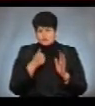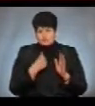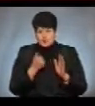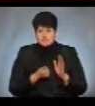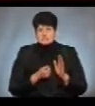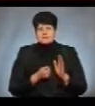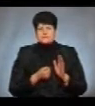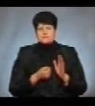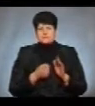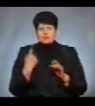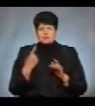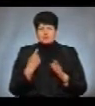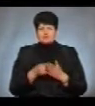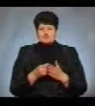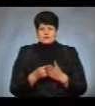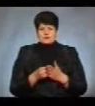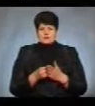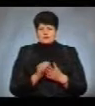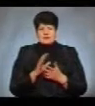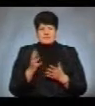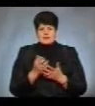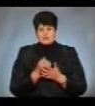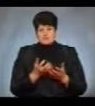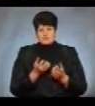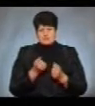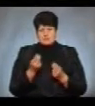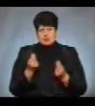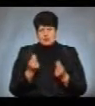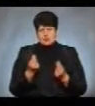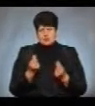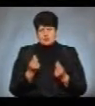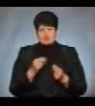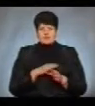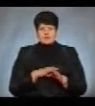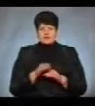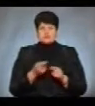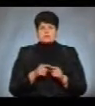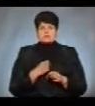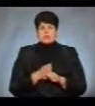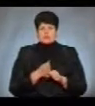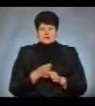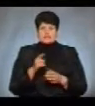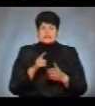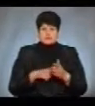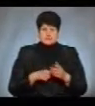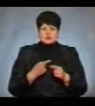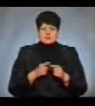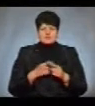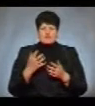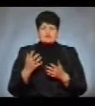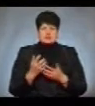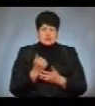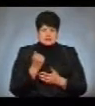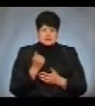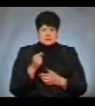2018 році з обласного бюджету не вдалося отримати кошти, щоб виконати ці роботи. Ну, надіємося, що це вдасться